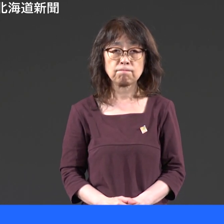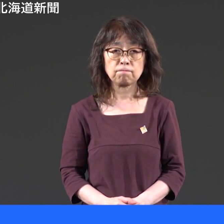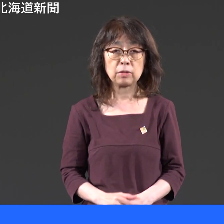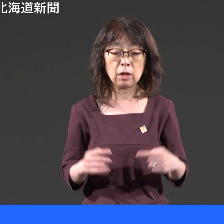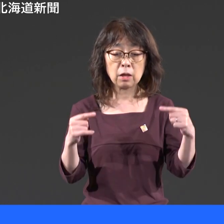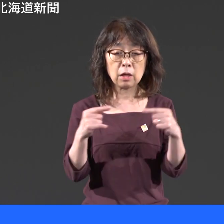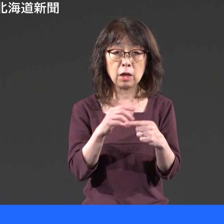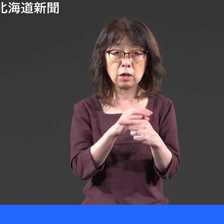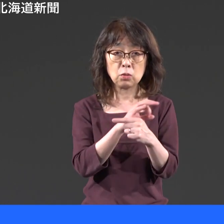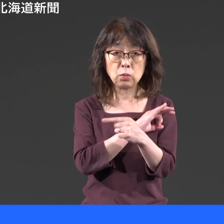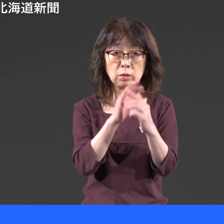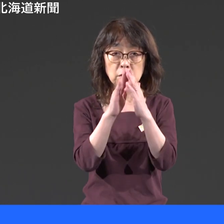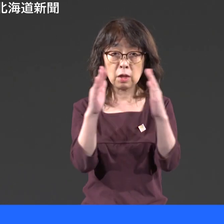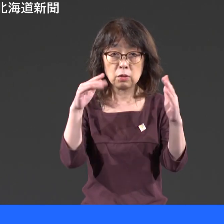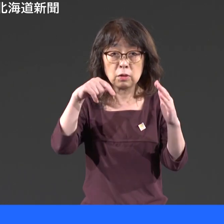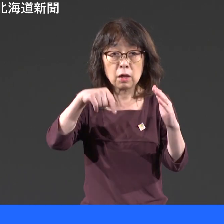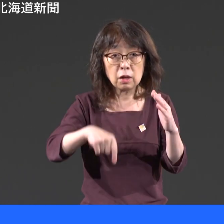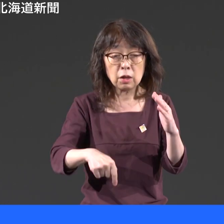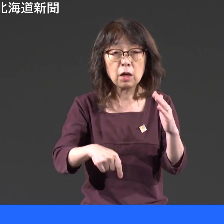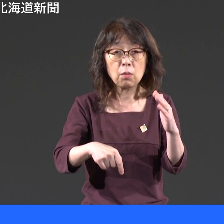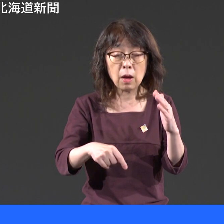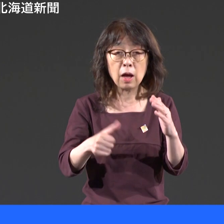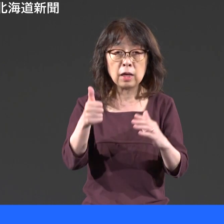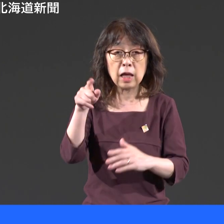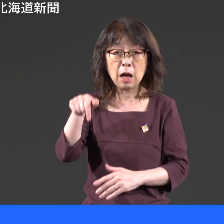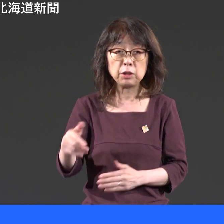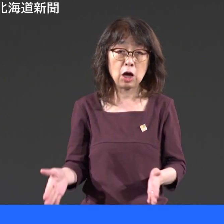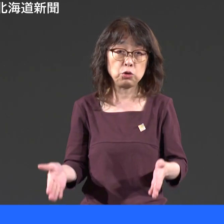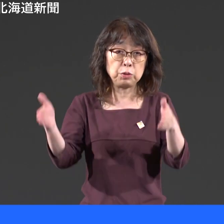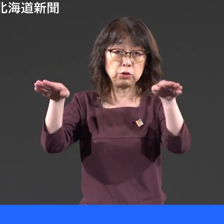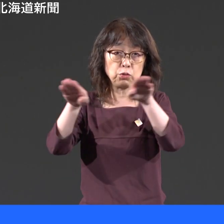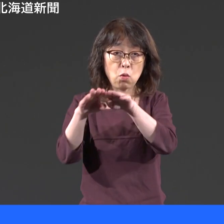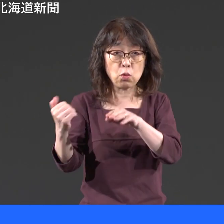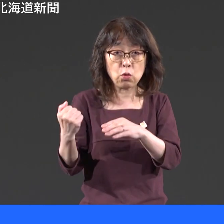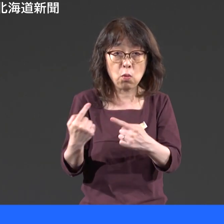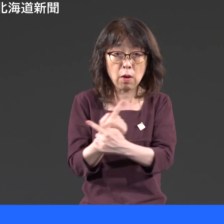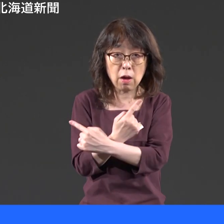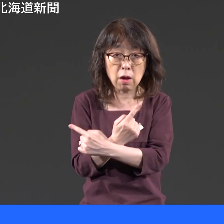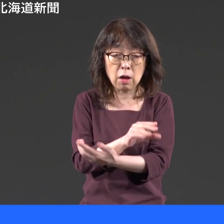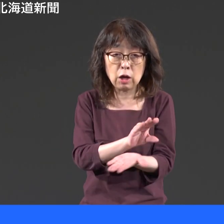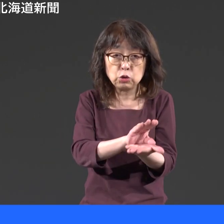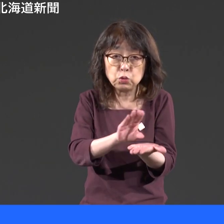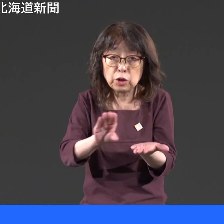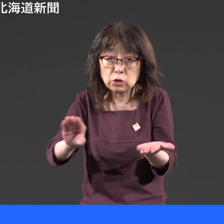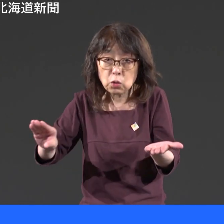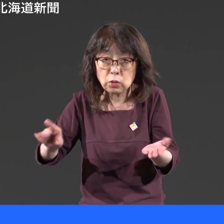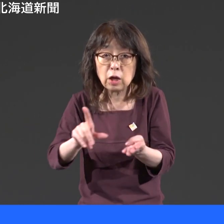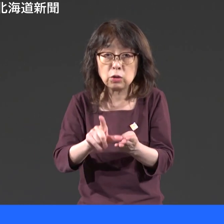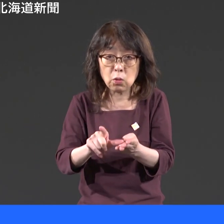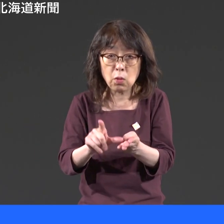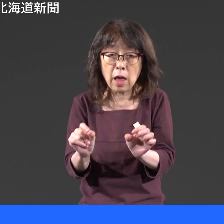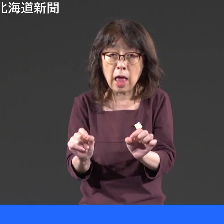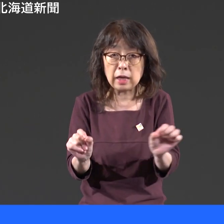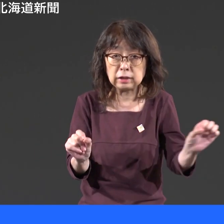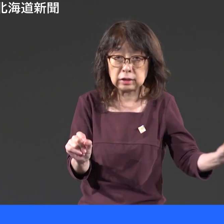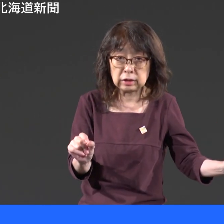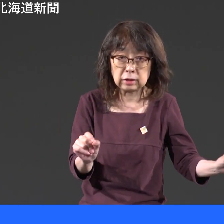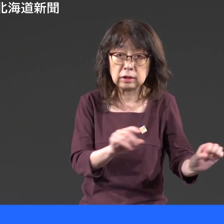検討会の中ではですね、かなりターミナルビルの強化であったり、駐車場の改善であったり、もちろん延伸についてであった